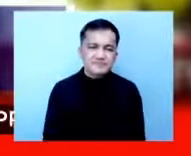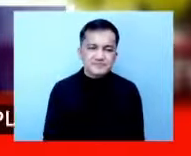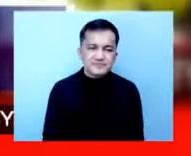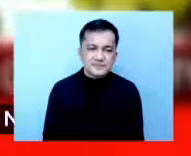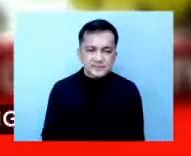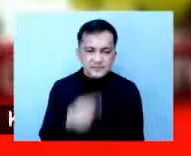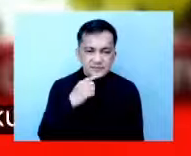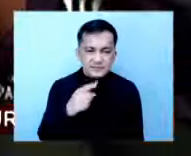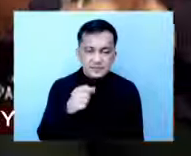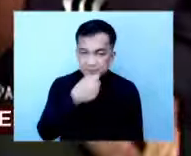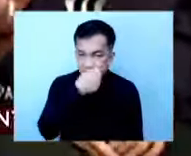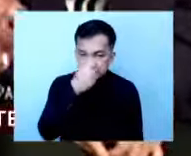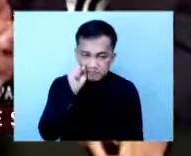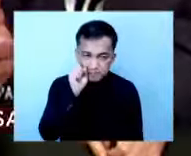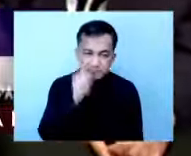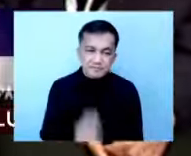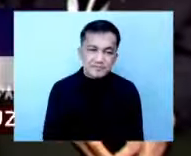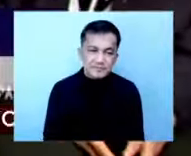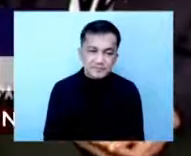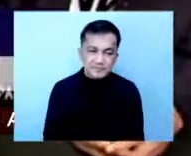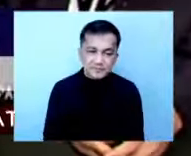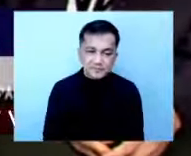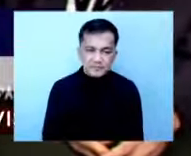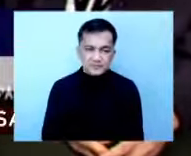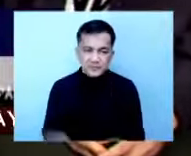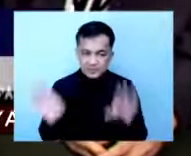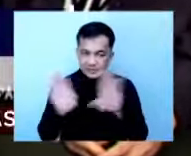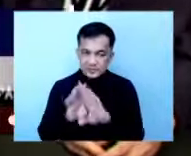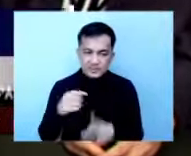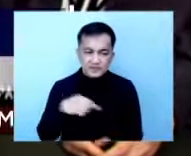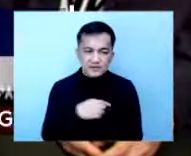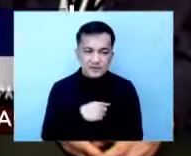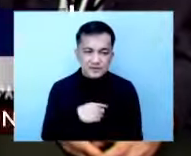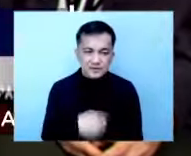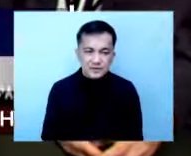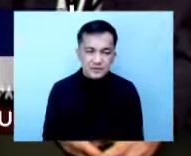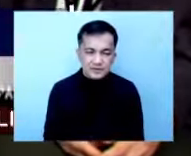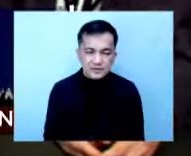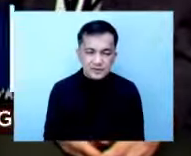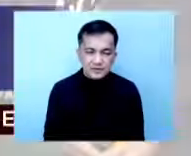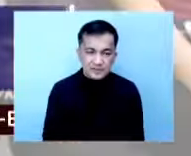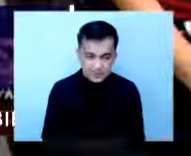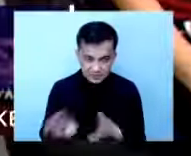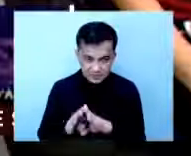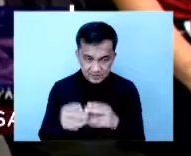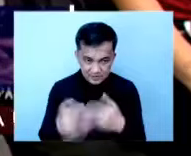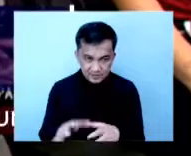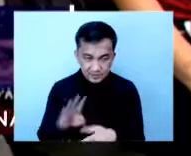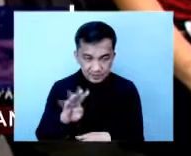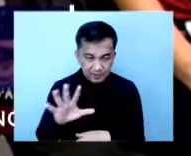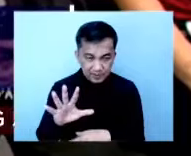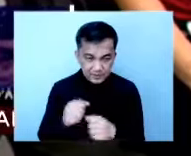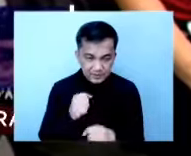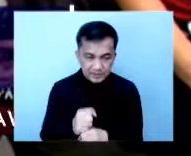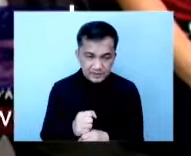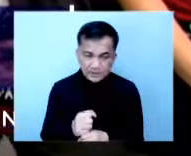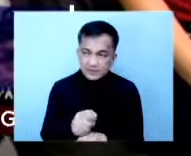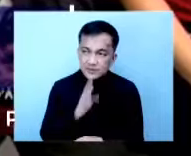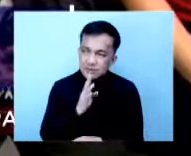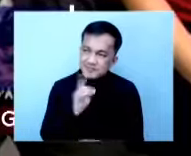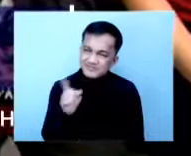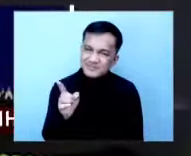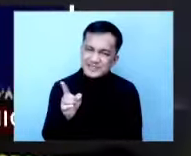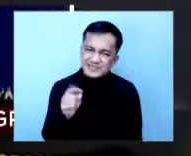dyan ni Tito Sen. Magsasara na daw tayo. Ano? Magsasara after 45 years? Yung mga nagsasalita ng ganun,